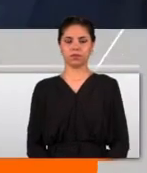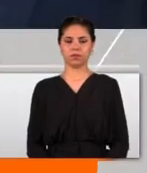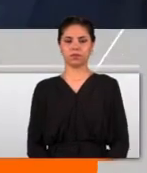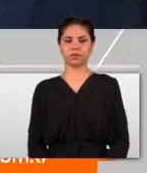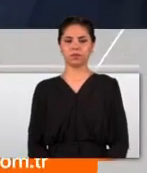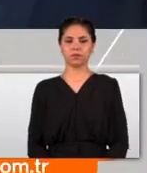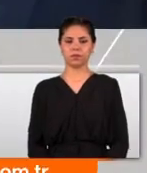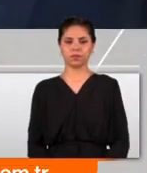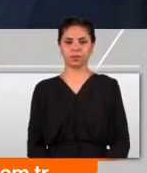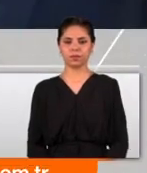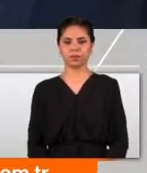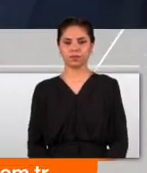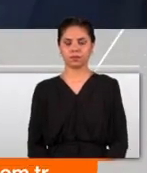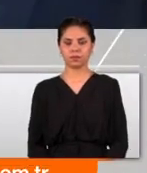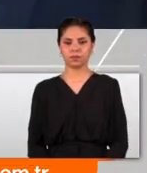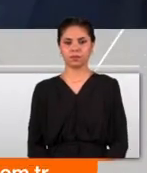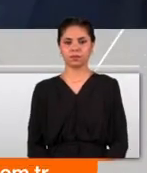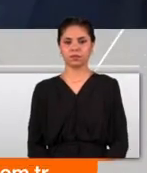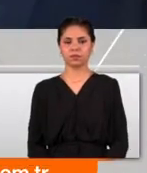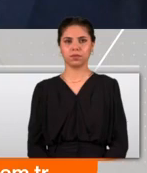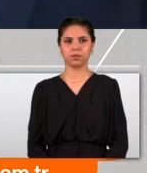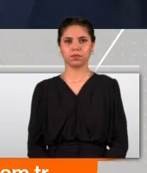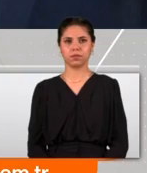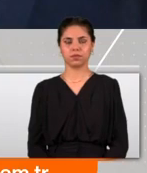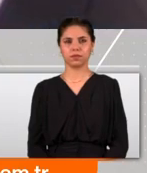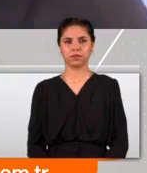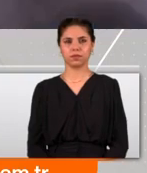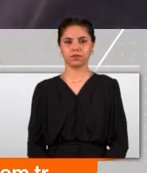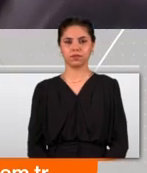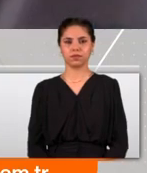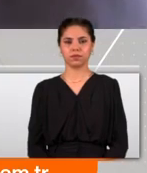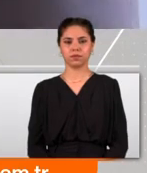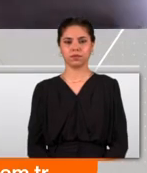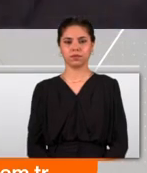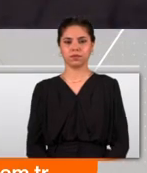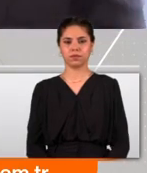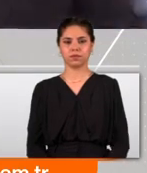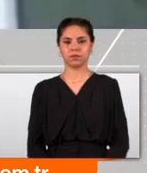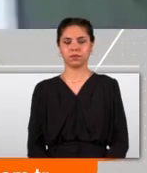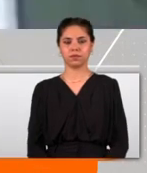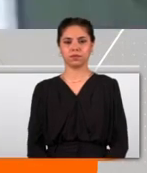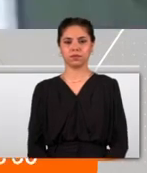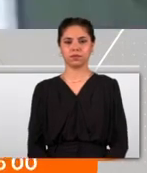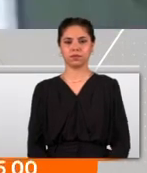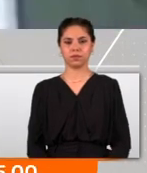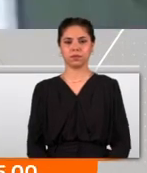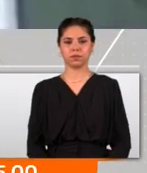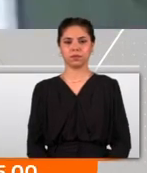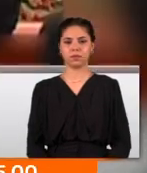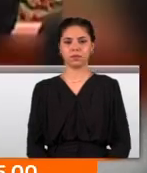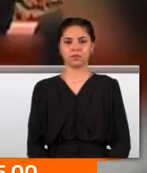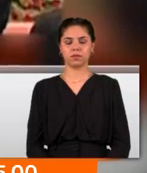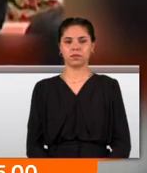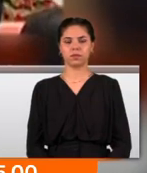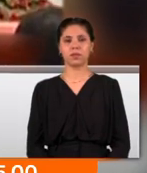Zaten bu ülkenin talihsizliği ne? Ali Divocu'dan Adalet Bakanı olur mu Allah aşkına? Adalet Bakanı değil, milletvekili olaması. Özür dileyin Sayın